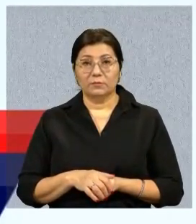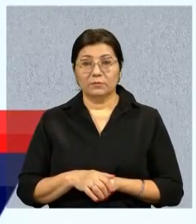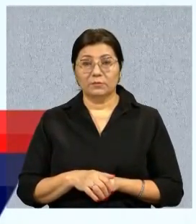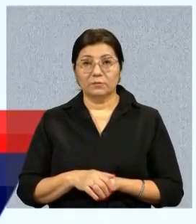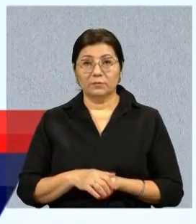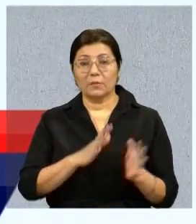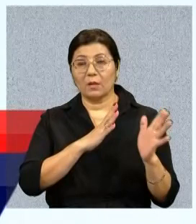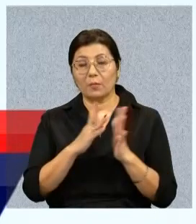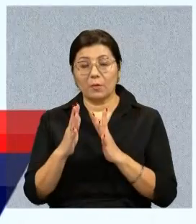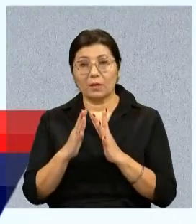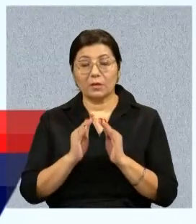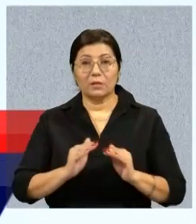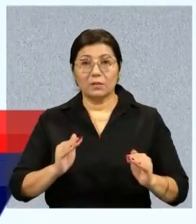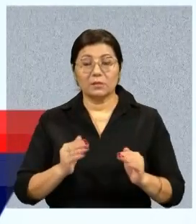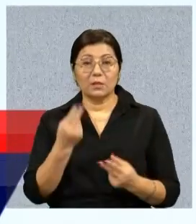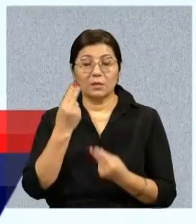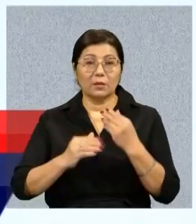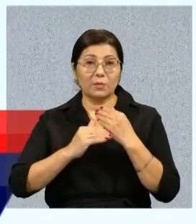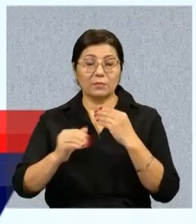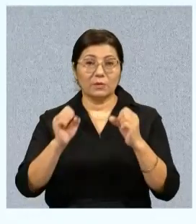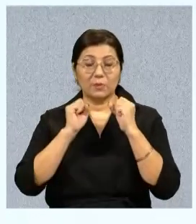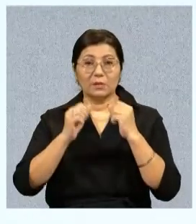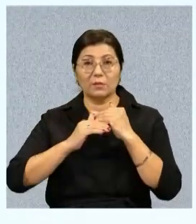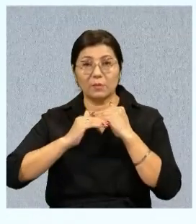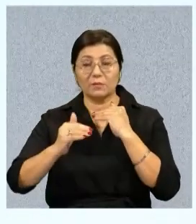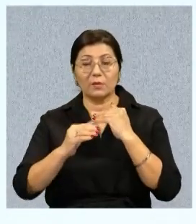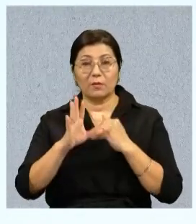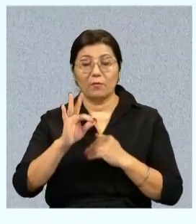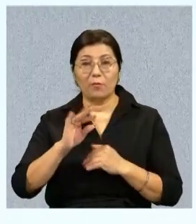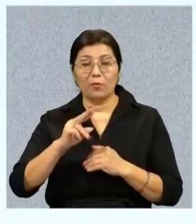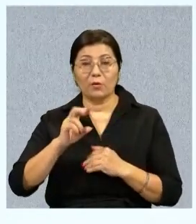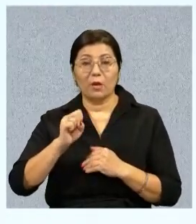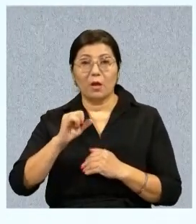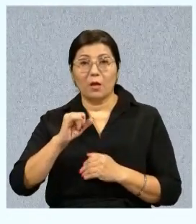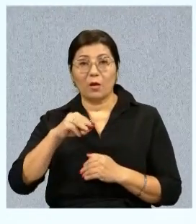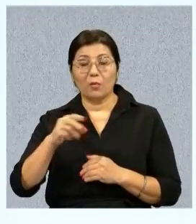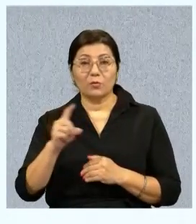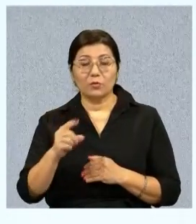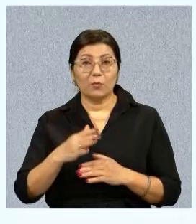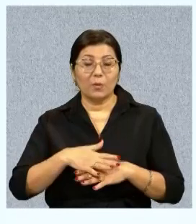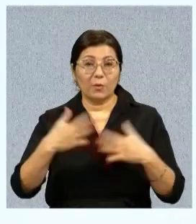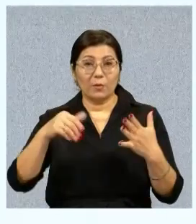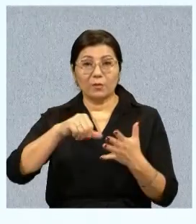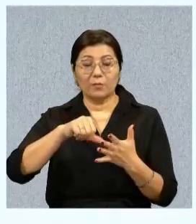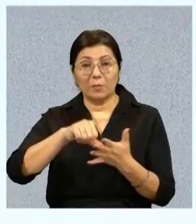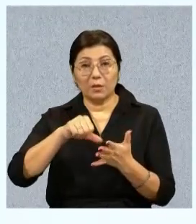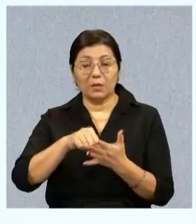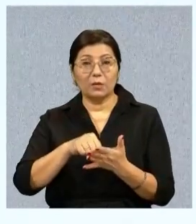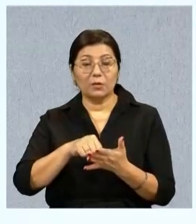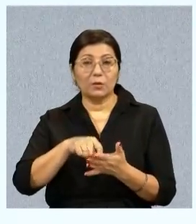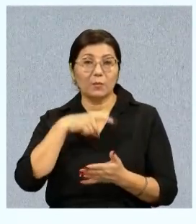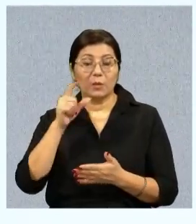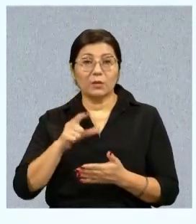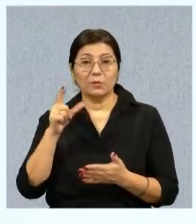парк, мини-парки, детские площадки, спортивные площадки, воркаунты, чтобы побольше привлечь молодежи,